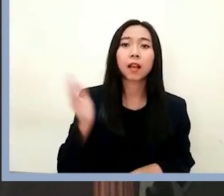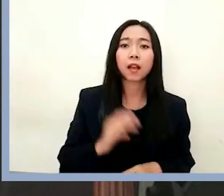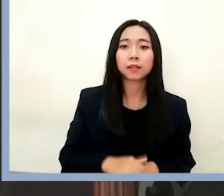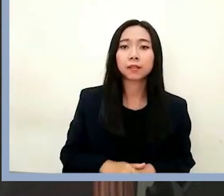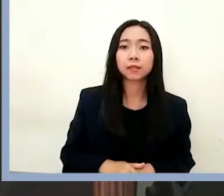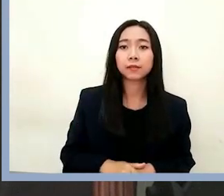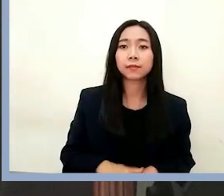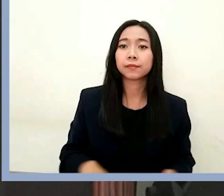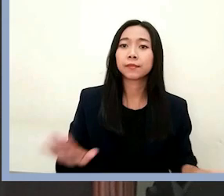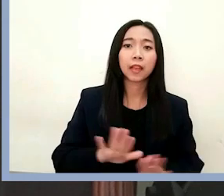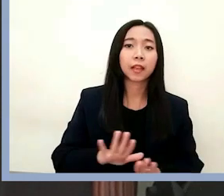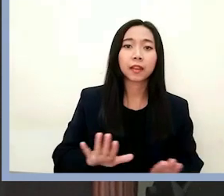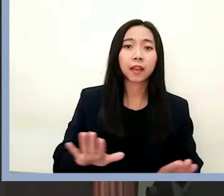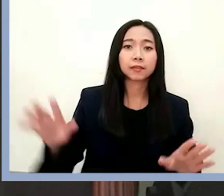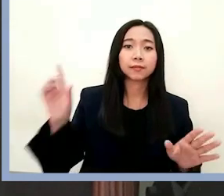kesalahannya